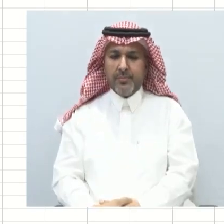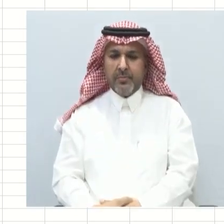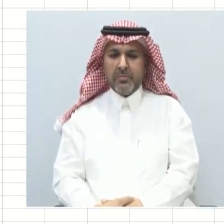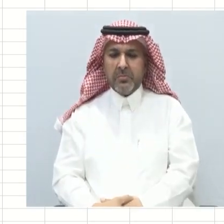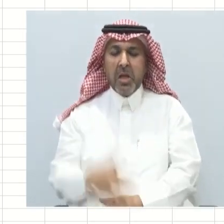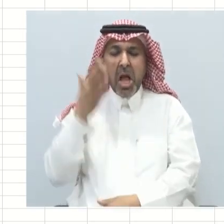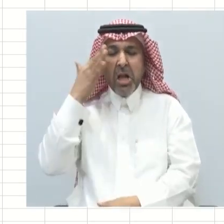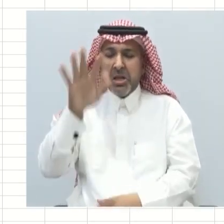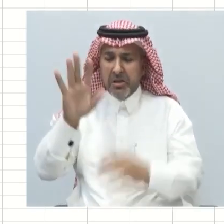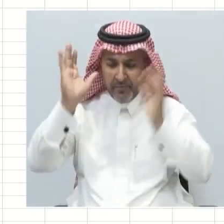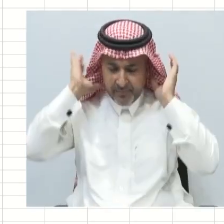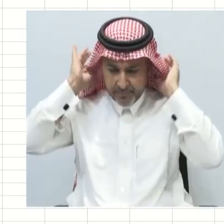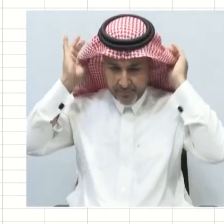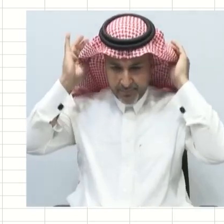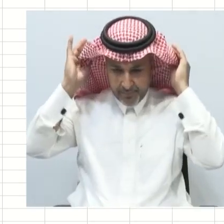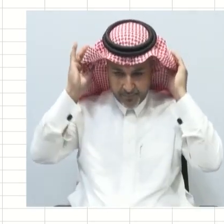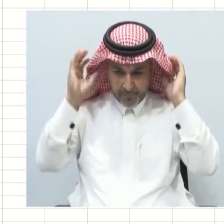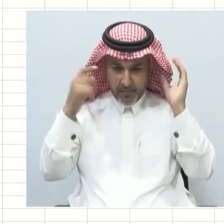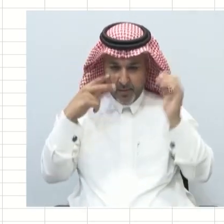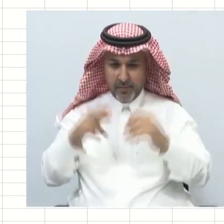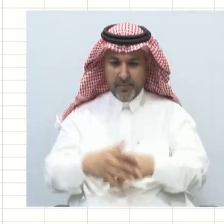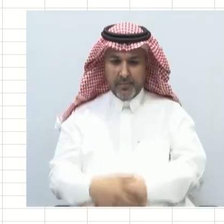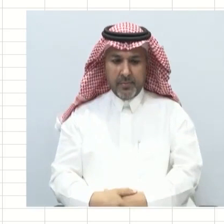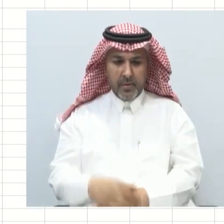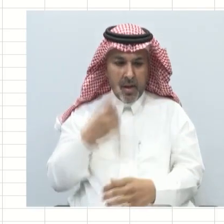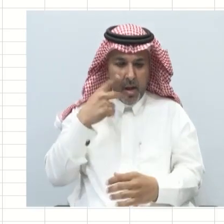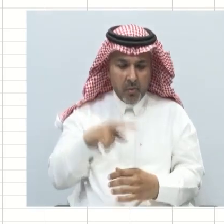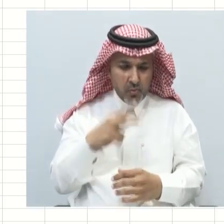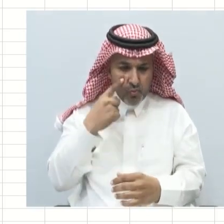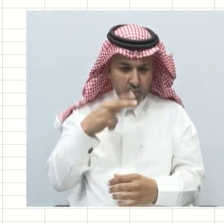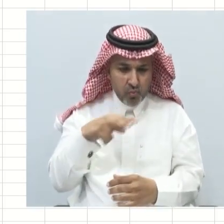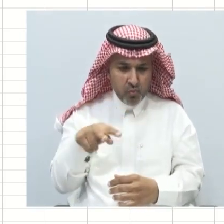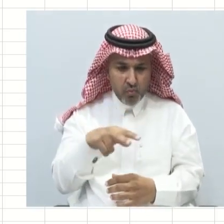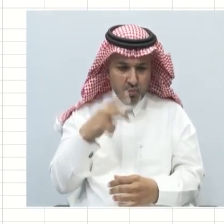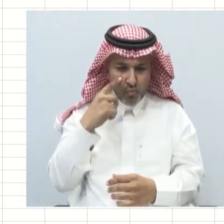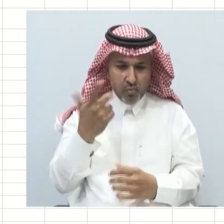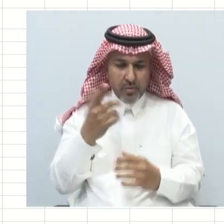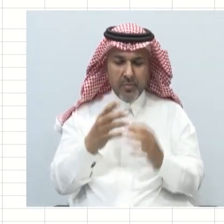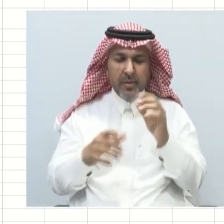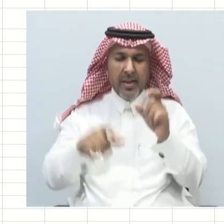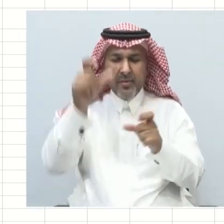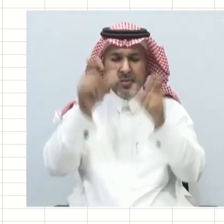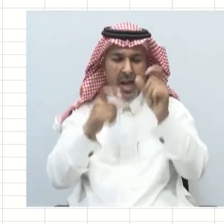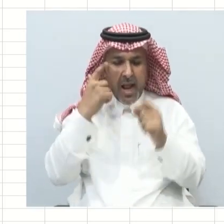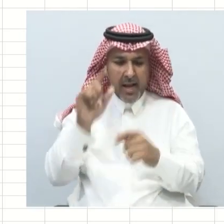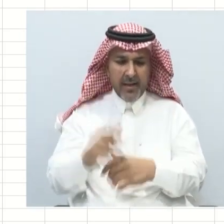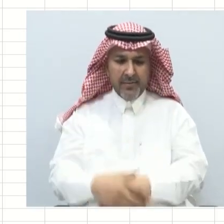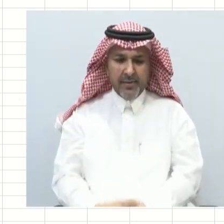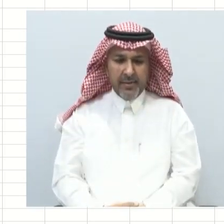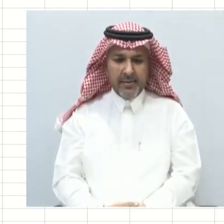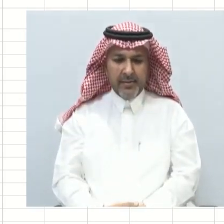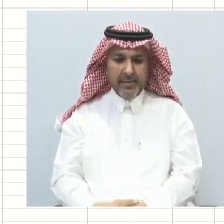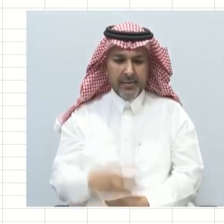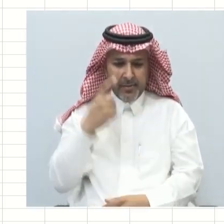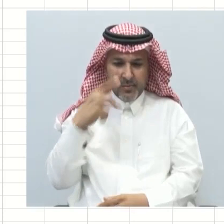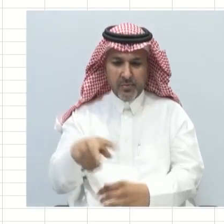اشكال كثيره ممكن ان تحصل عليها او من خلال هذا الرسم تروح للمخططات وبالتالي حتحصل على